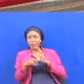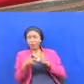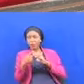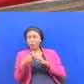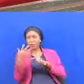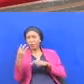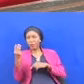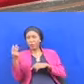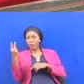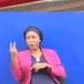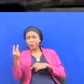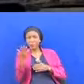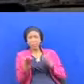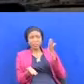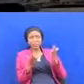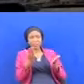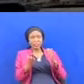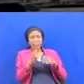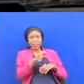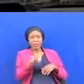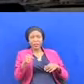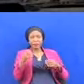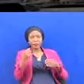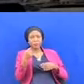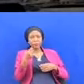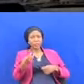27,532 ikilinganishwa na tani